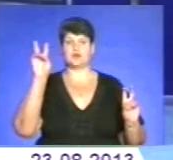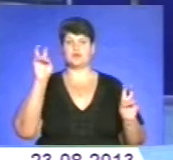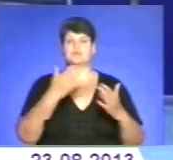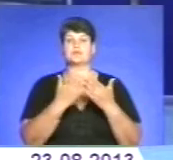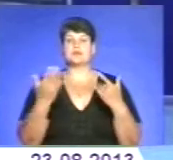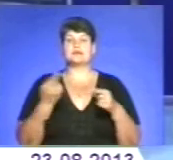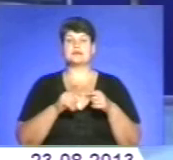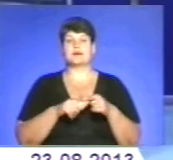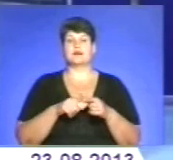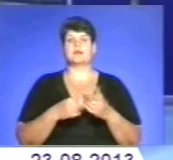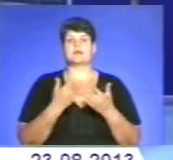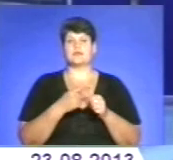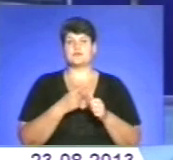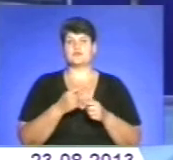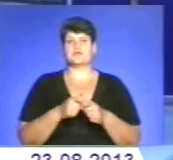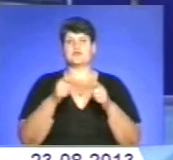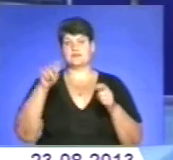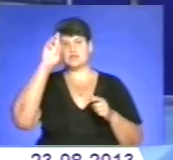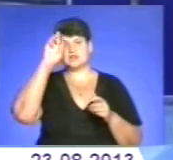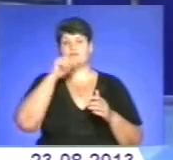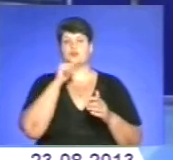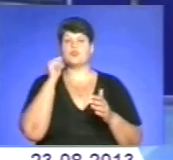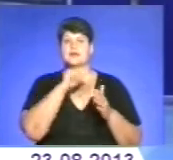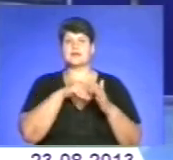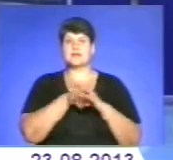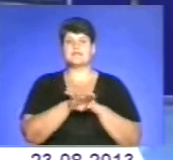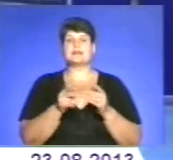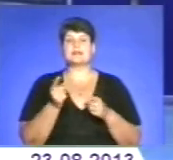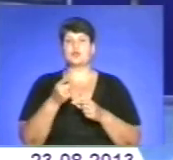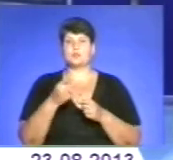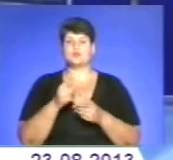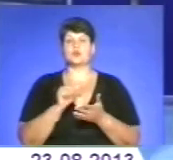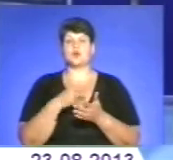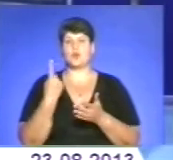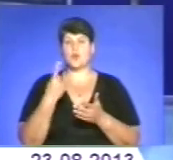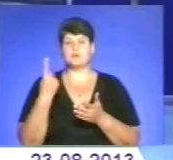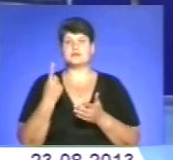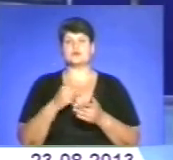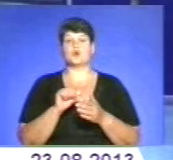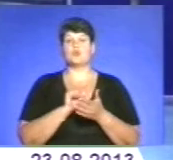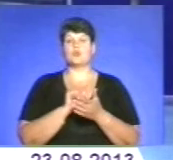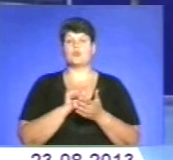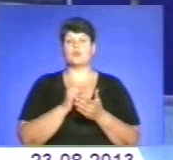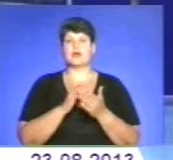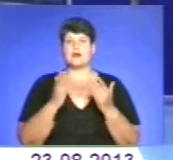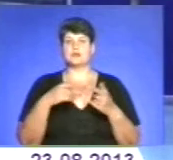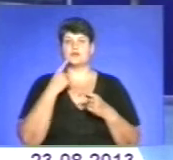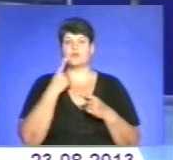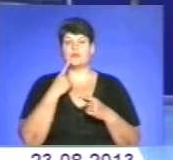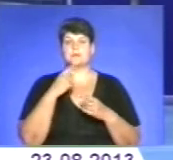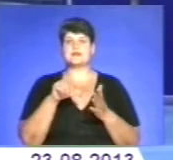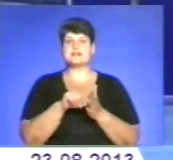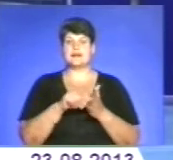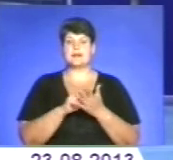такою назвою відкрили сьогодні у Державному архіві Тернопільської області. Упорядники виставки зазначають, представленими